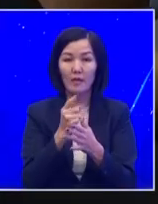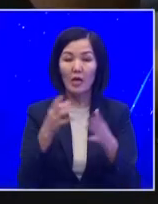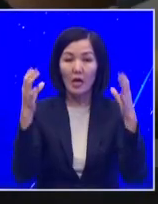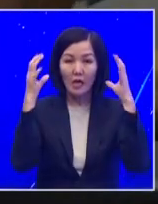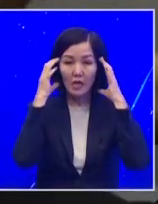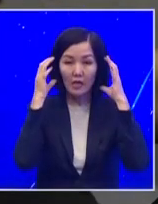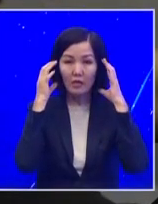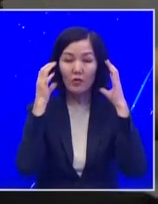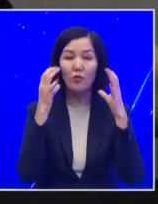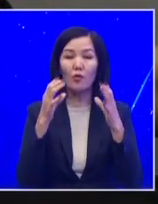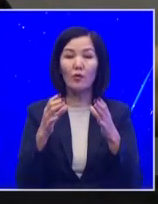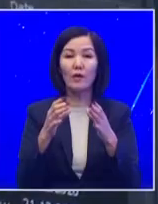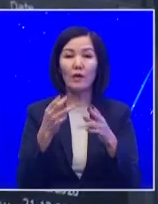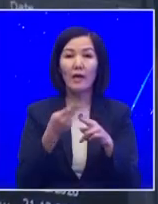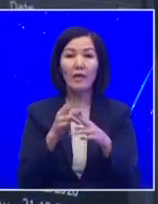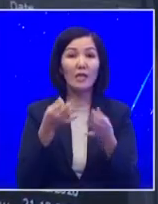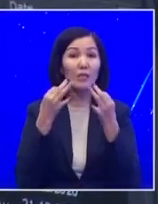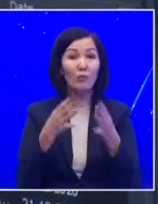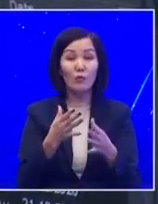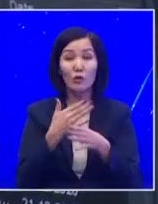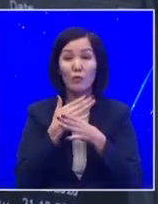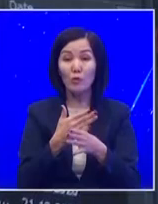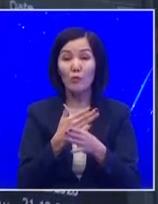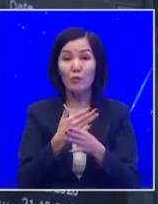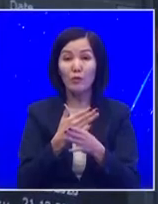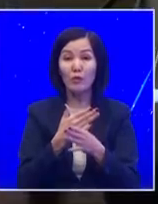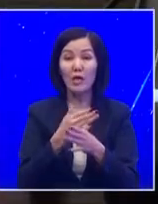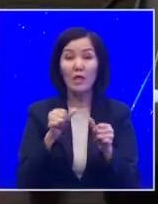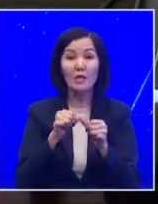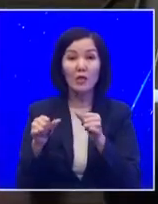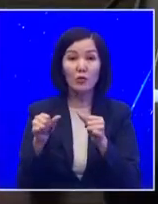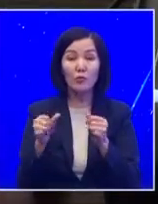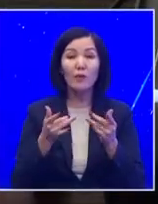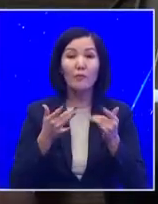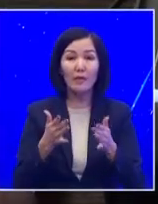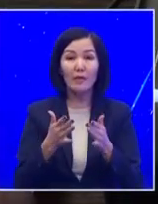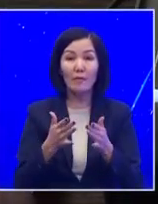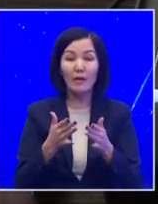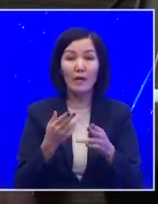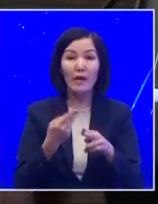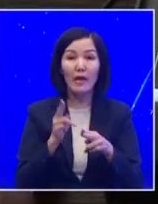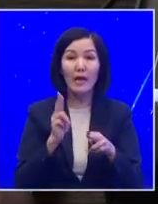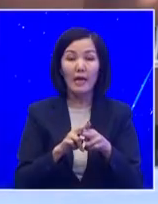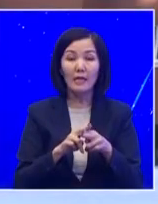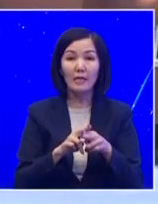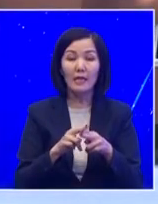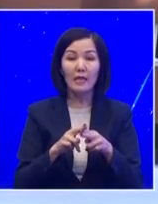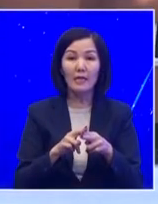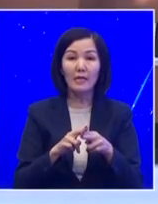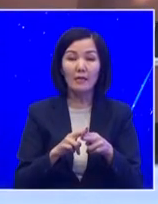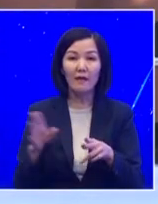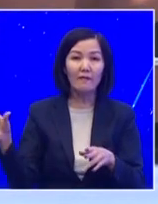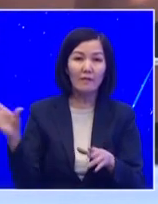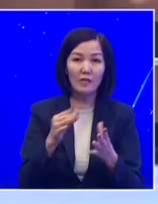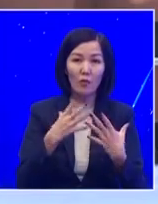Радио «Де-факто ФМ» – это не просто инклюзивная помощь людям с особыми потребностями. Это громогласное заявление де-юре, что для этой категории